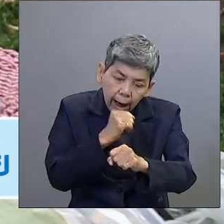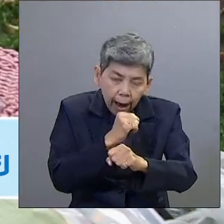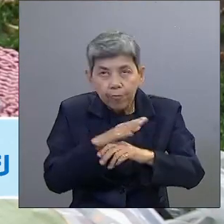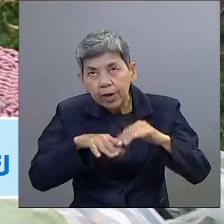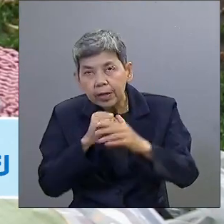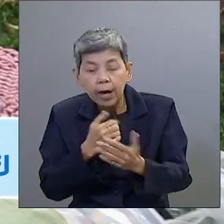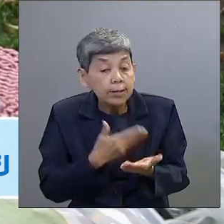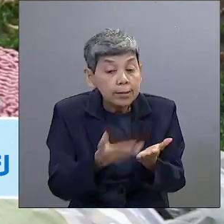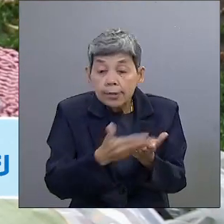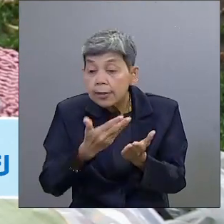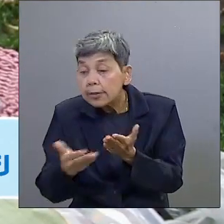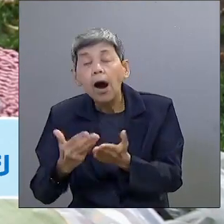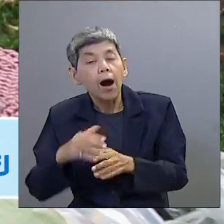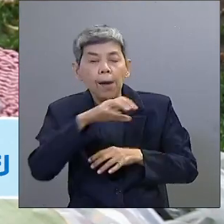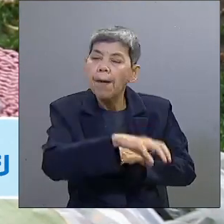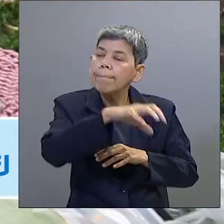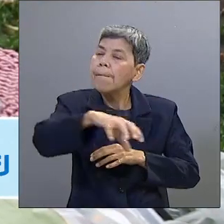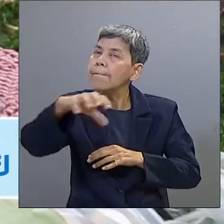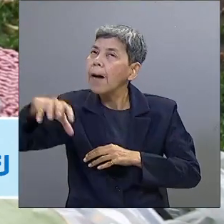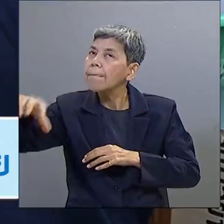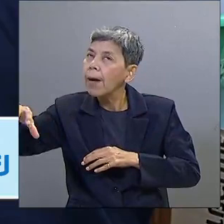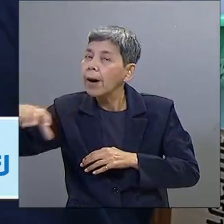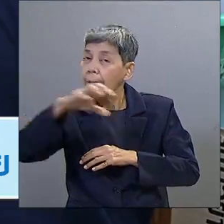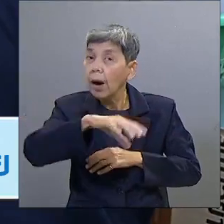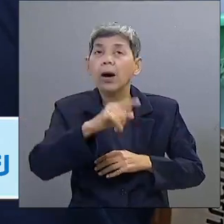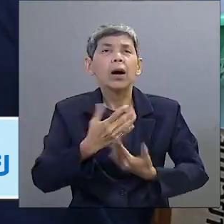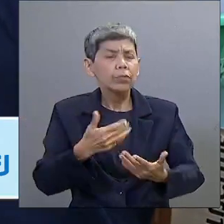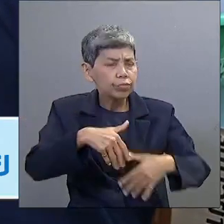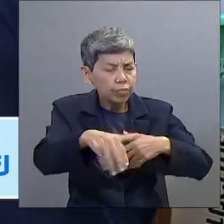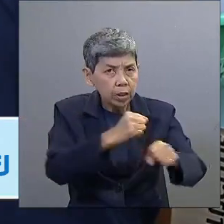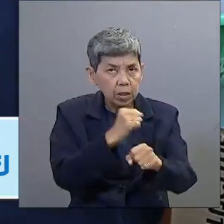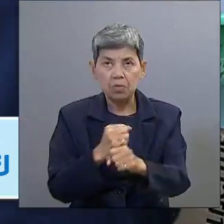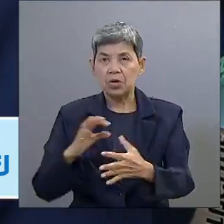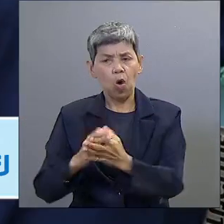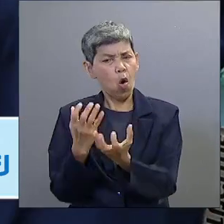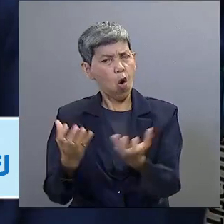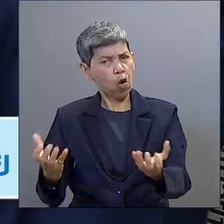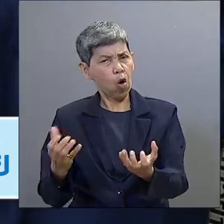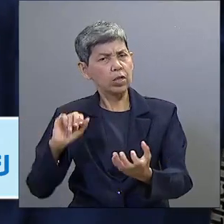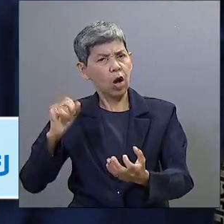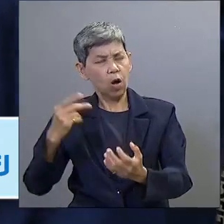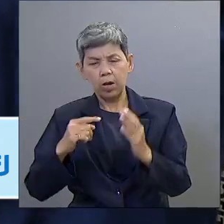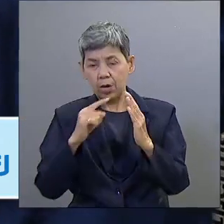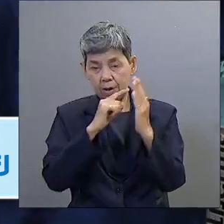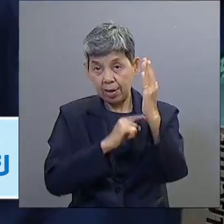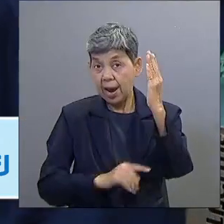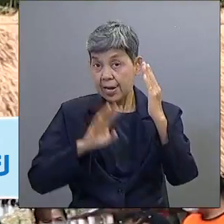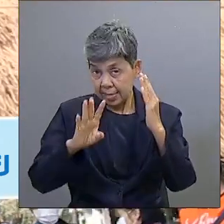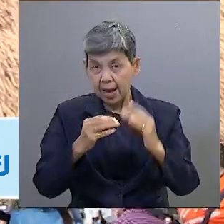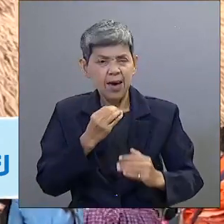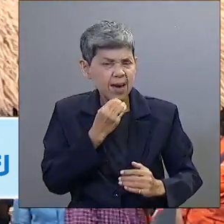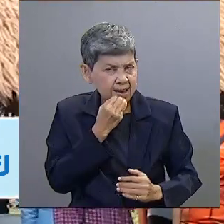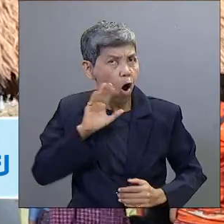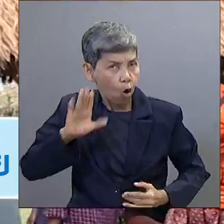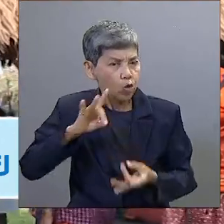ช็อปสินค้าจากร้านค้าในโซนตลาดต่างๆค่ะไม่ว่าจะเป็นตลาดบ้านๆหรือว่ามหกรรมสินค้าสหกรณ์4ภาคมีอาหารประจำ